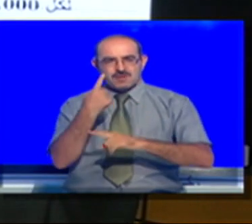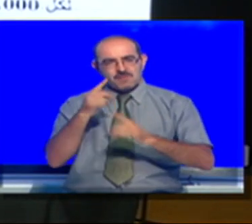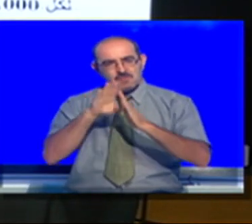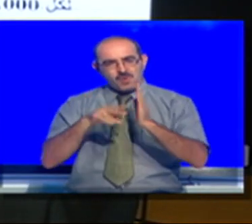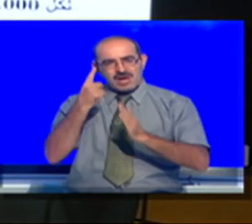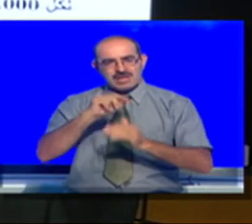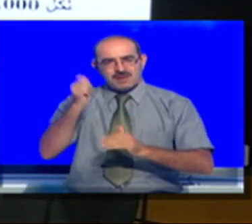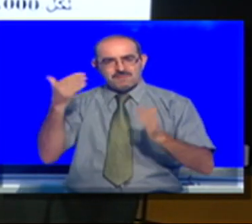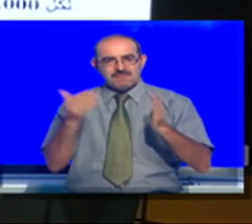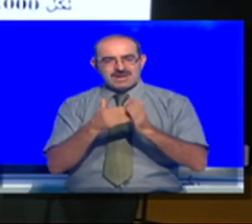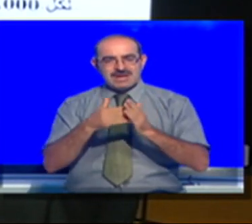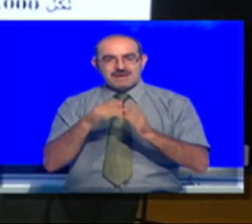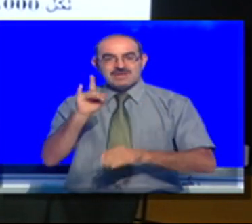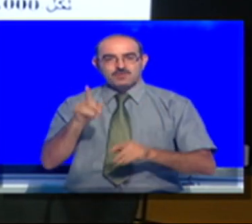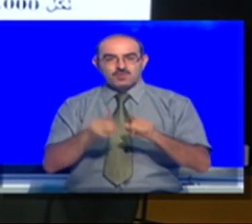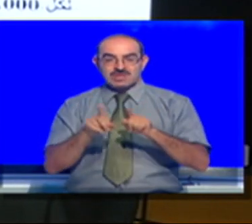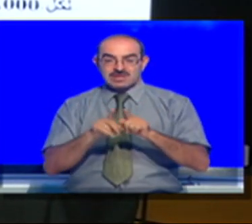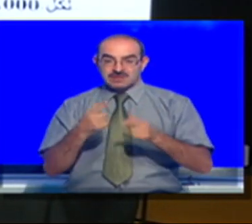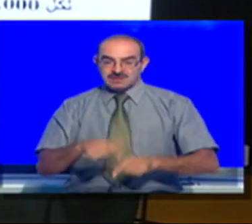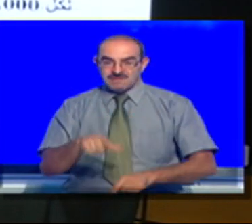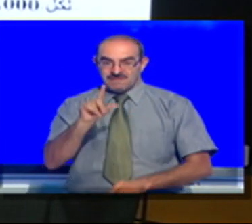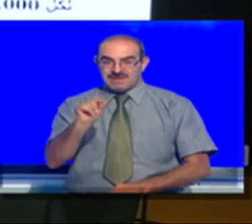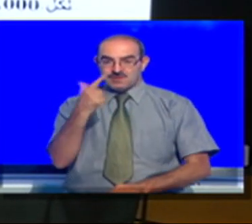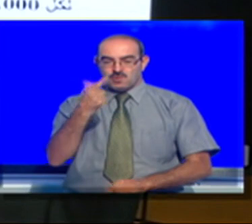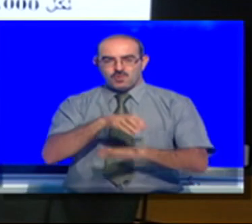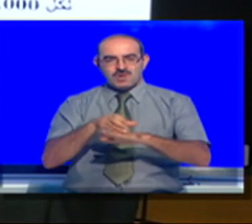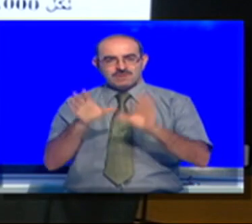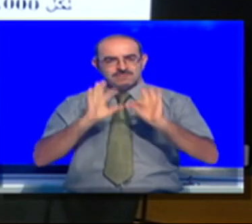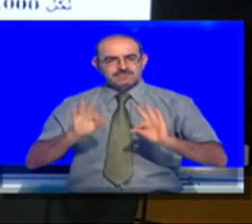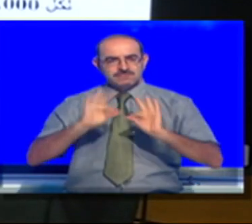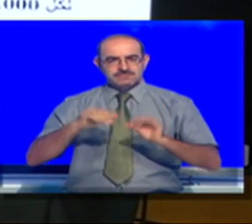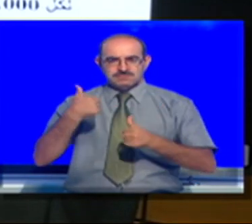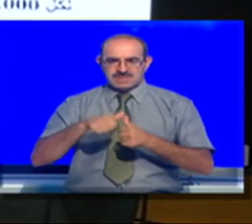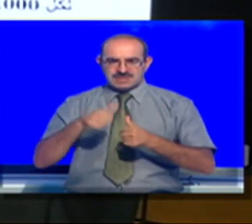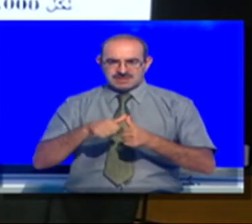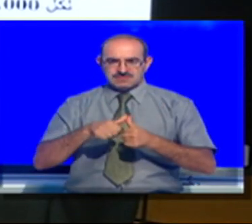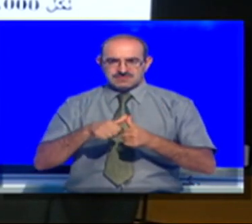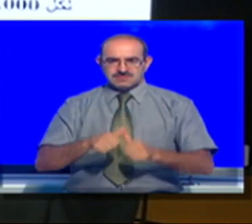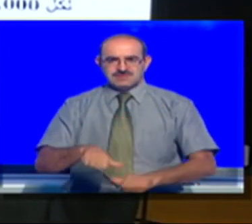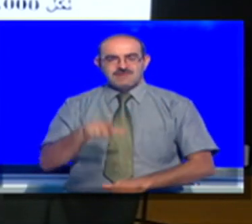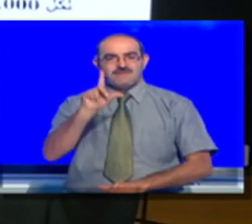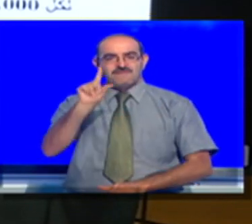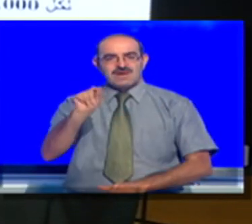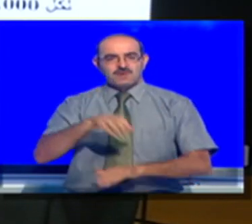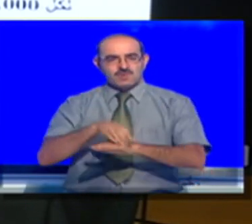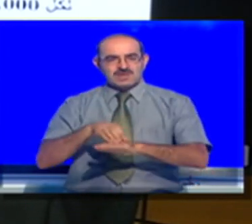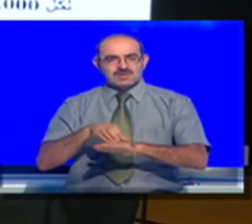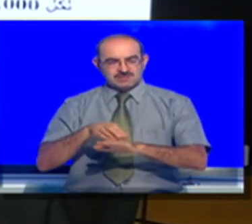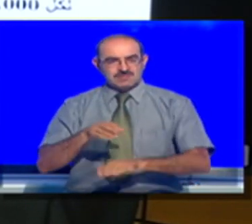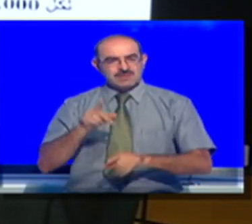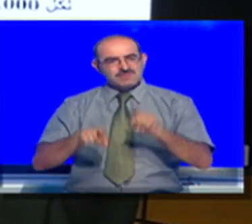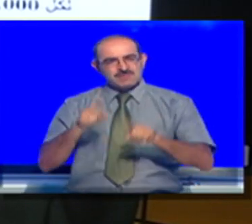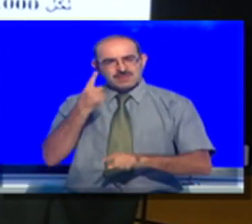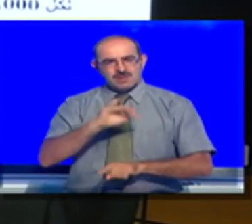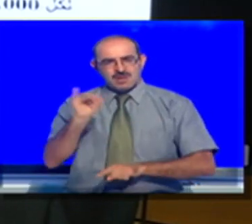100,000 نسمة، علما أيضا أن 22 ولاية لم تسجل أي حالة خلال 24 ساعة الأخيرة، 20 ولاية سجلت ما بين